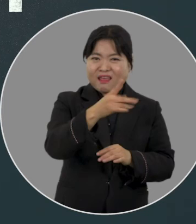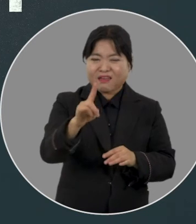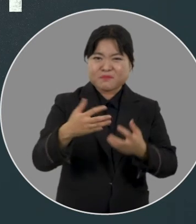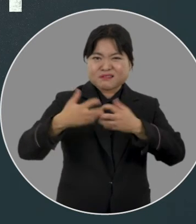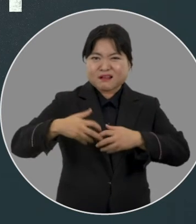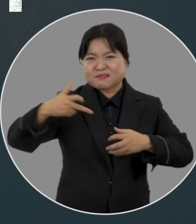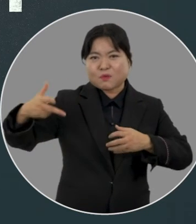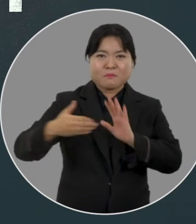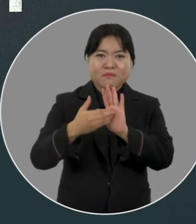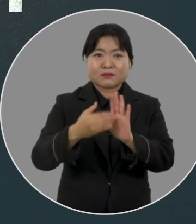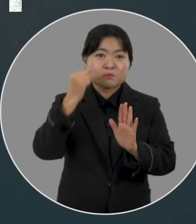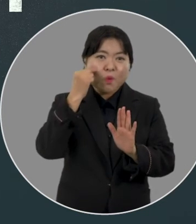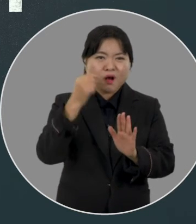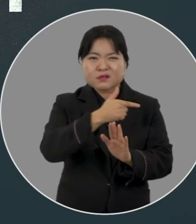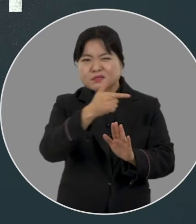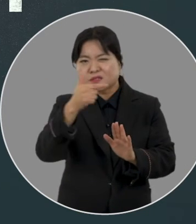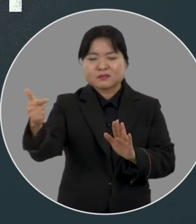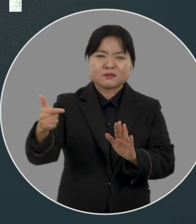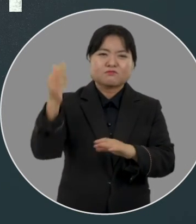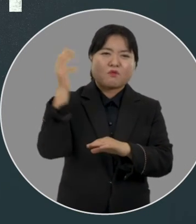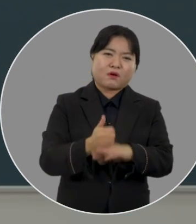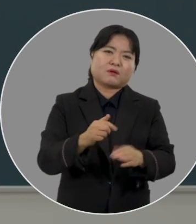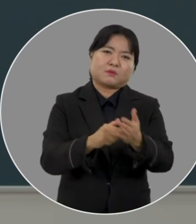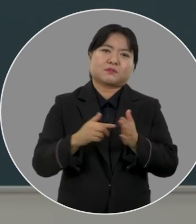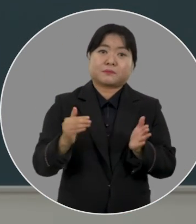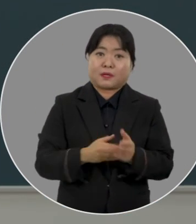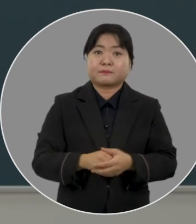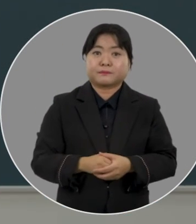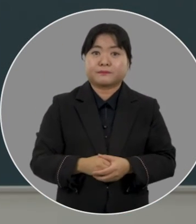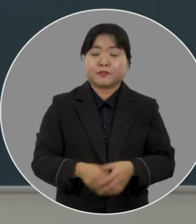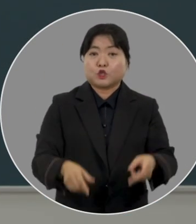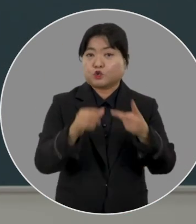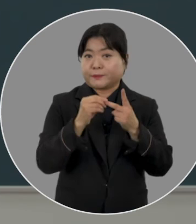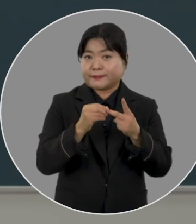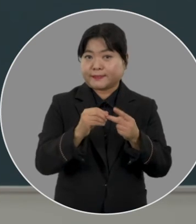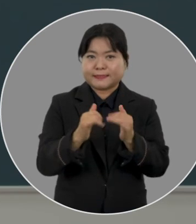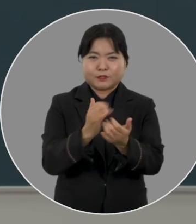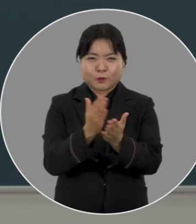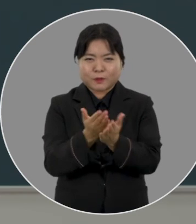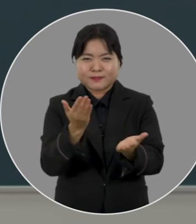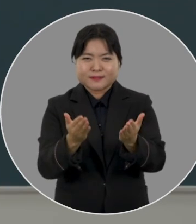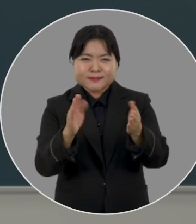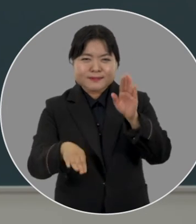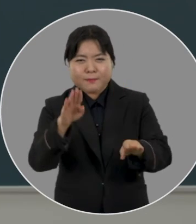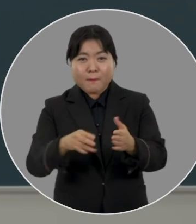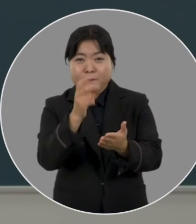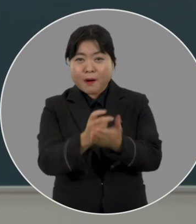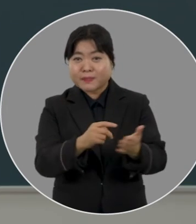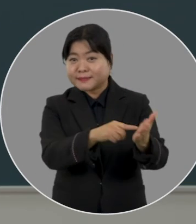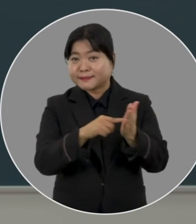트랙터로도 막지 못한 그런 경우가 되겠죠. 두 번째, 인종차별법이